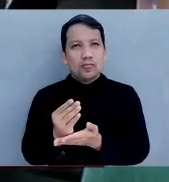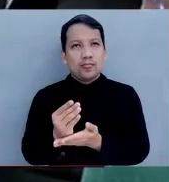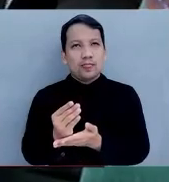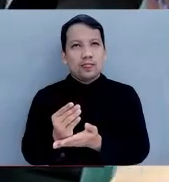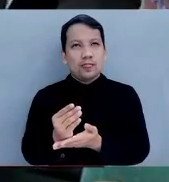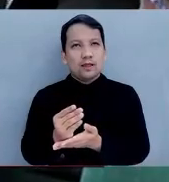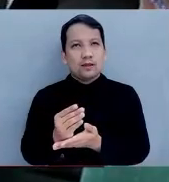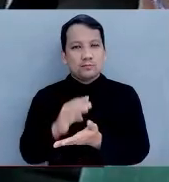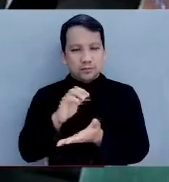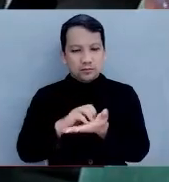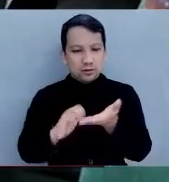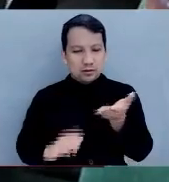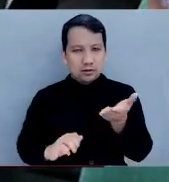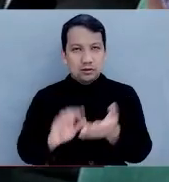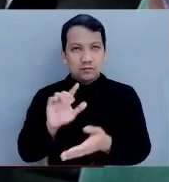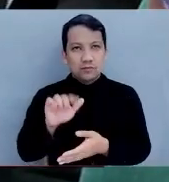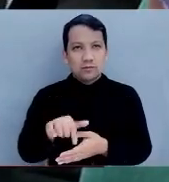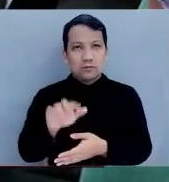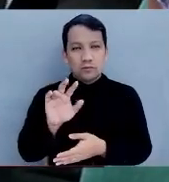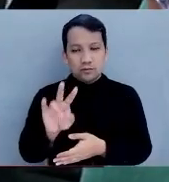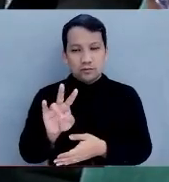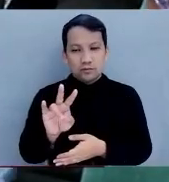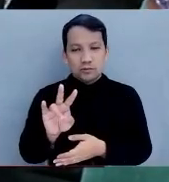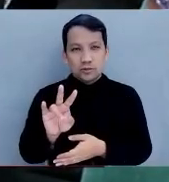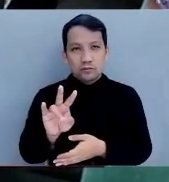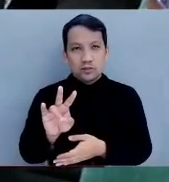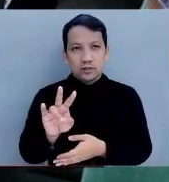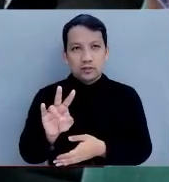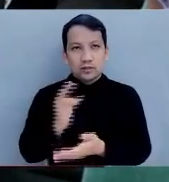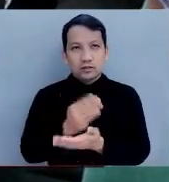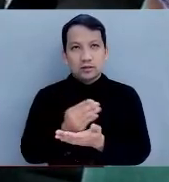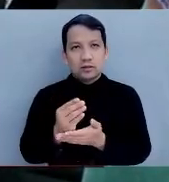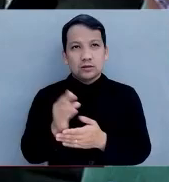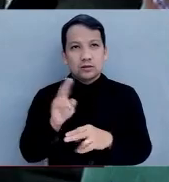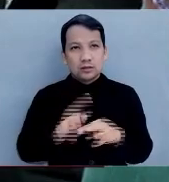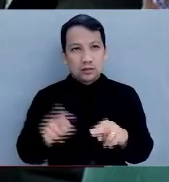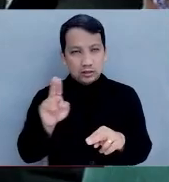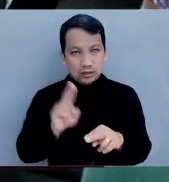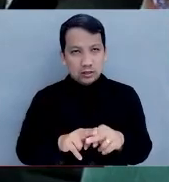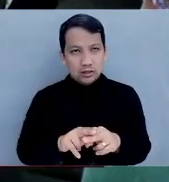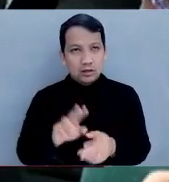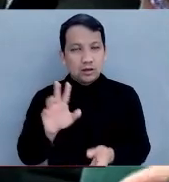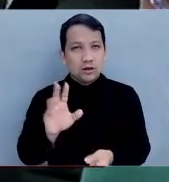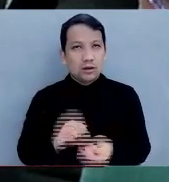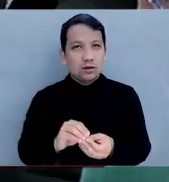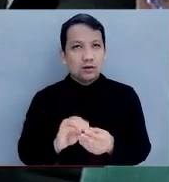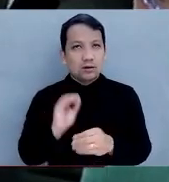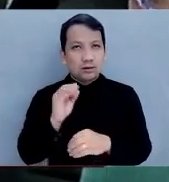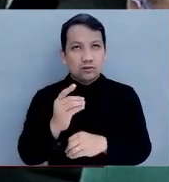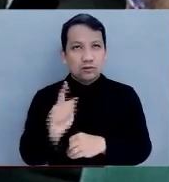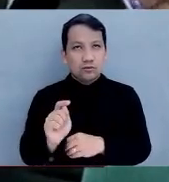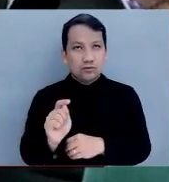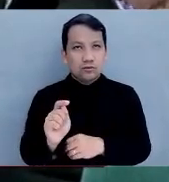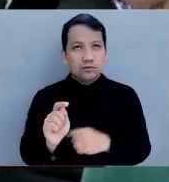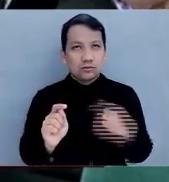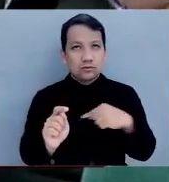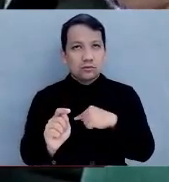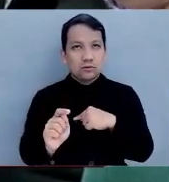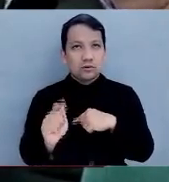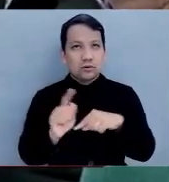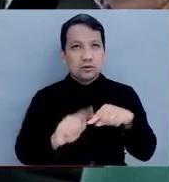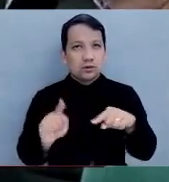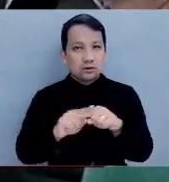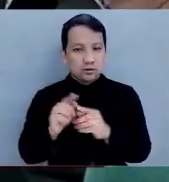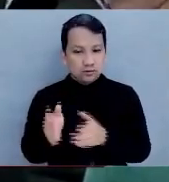yung nabawas sa amin na 5.7 billion pesos will include yung pong overtime ng mga tao namin because then we will have to